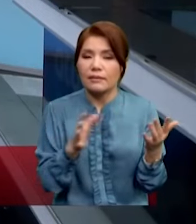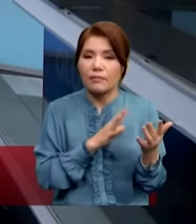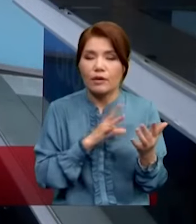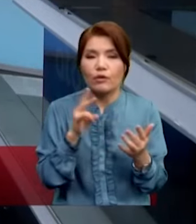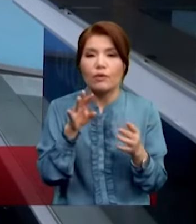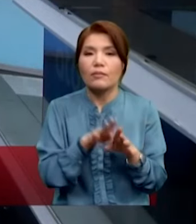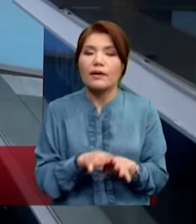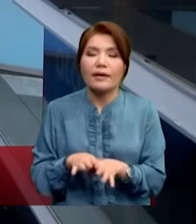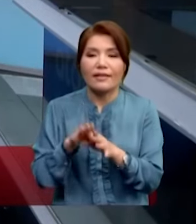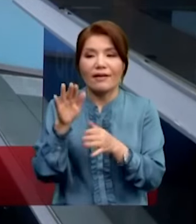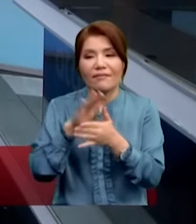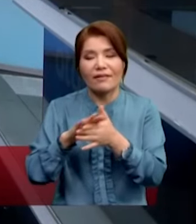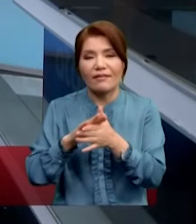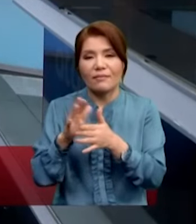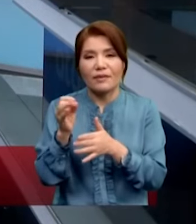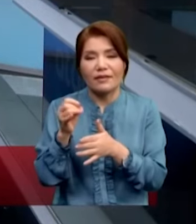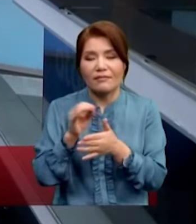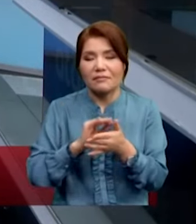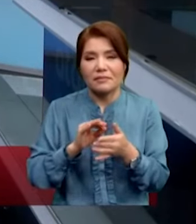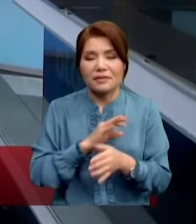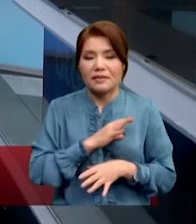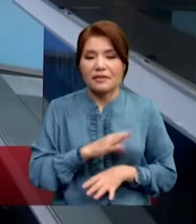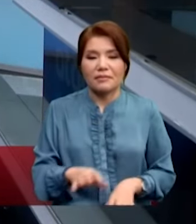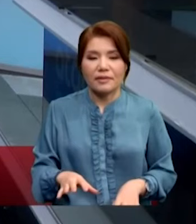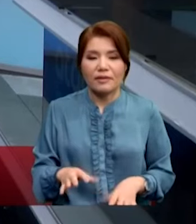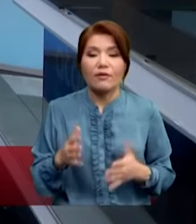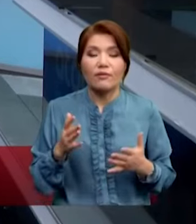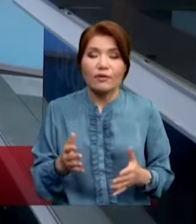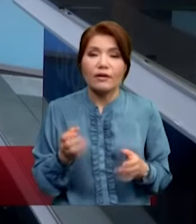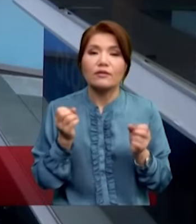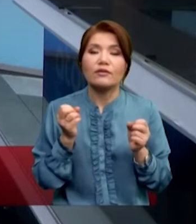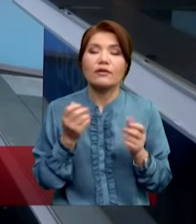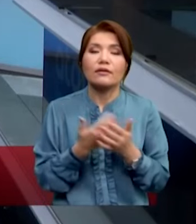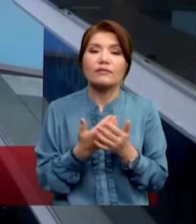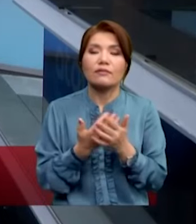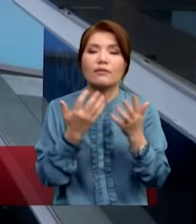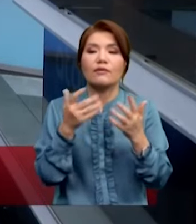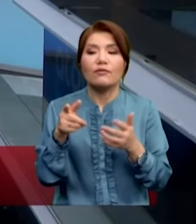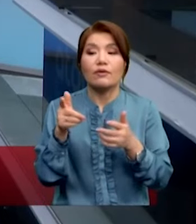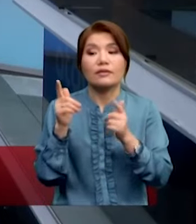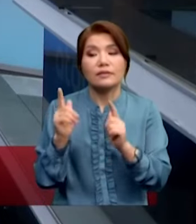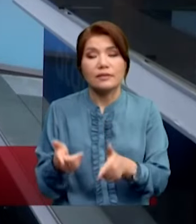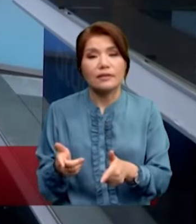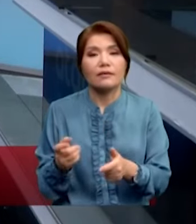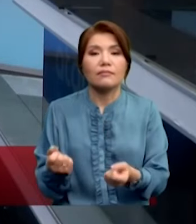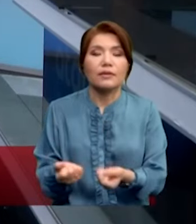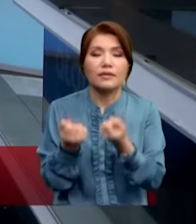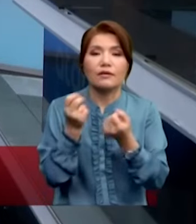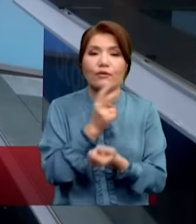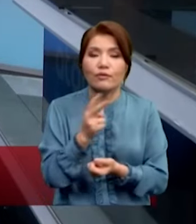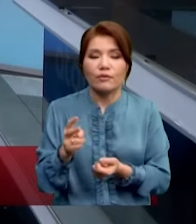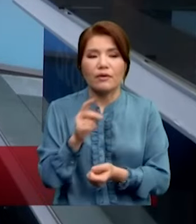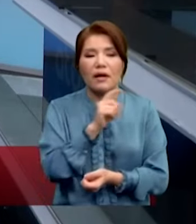в одном из них фамилия Бектенова не фигурировала. Сколько депутатов поддержали его кандидатуру, почему